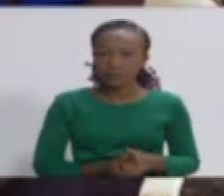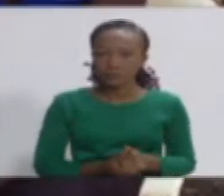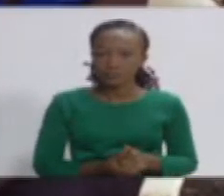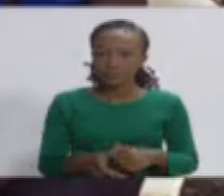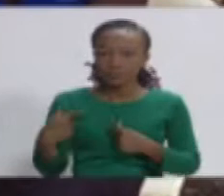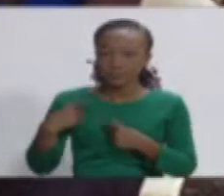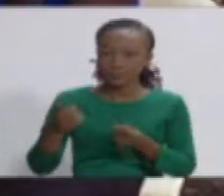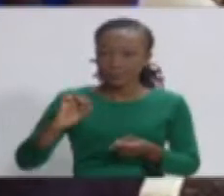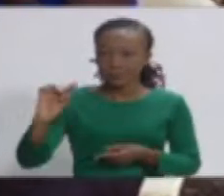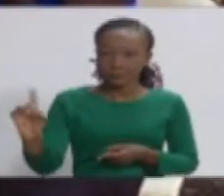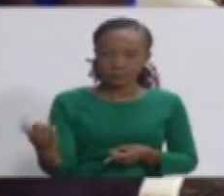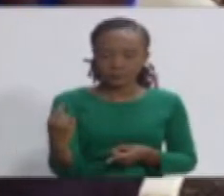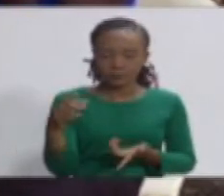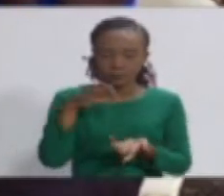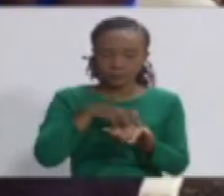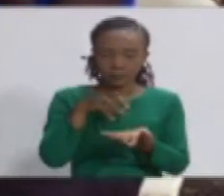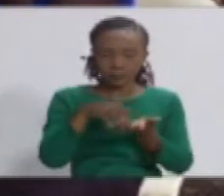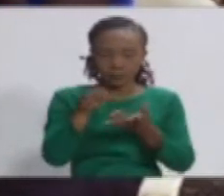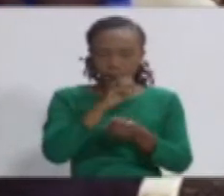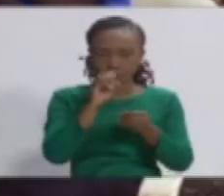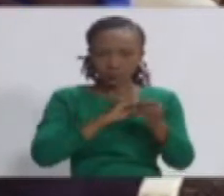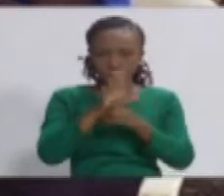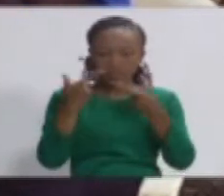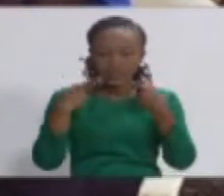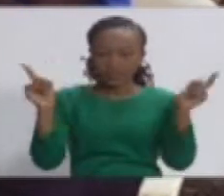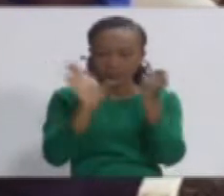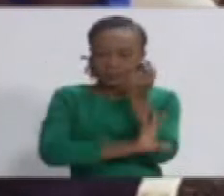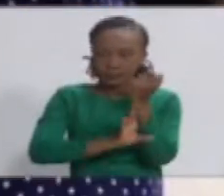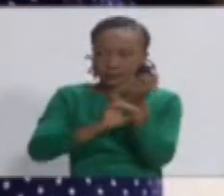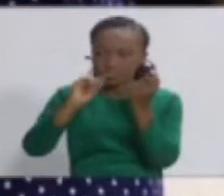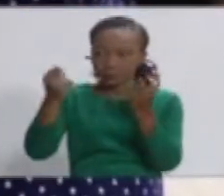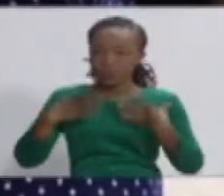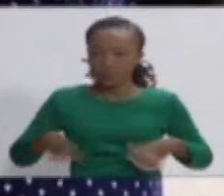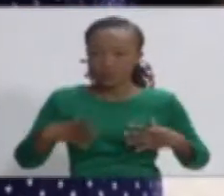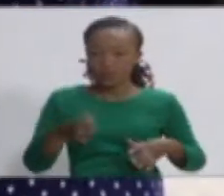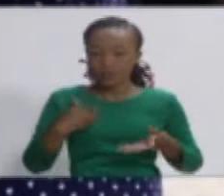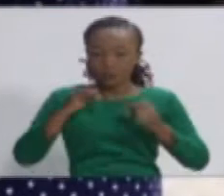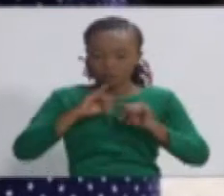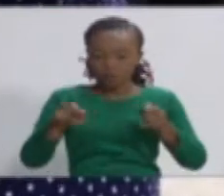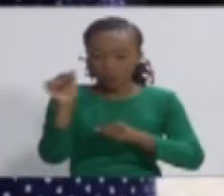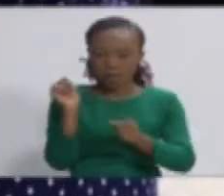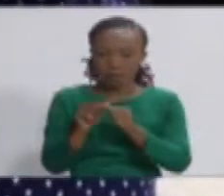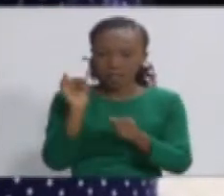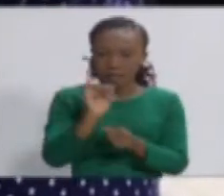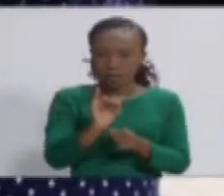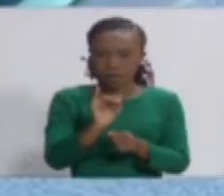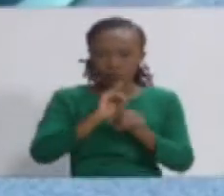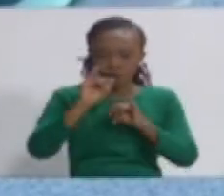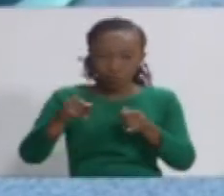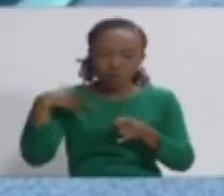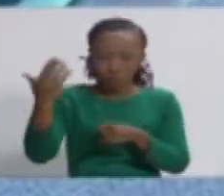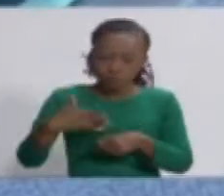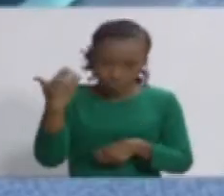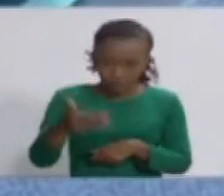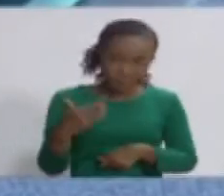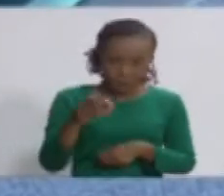Tangia kisa cha kwanza cha COVID-19 kutangazwa nchini, Wakenya wamepata habari kuhusu virusi hivi kila kukicha. Hata hivyo,